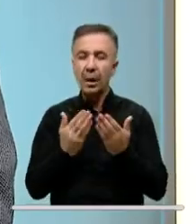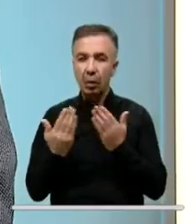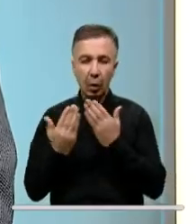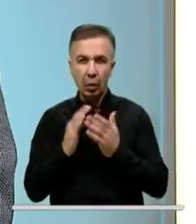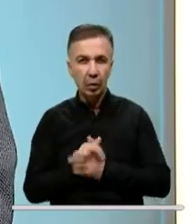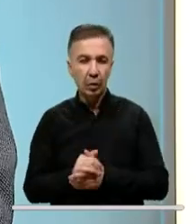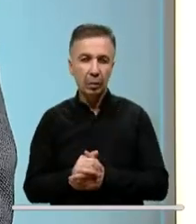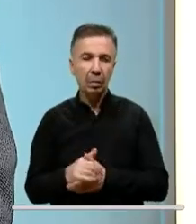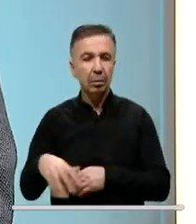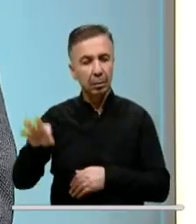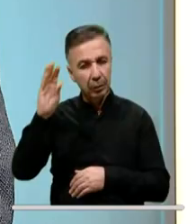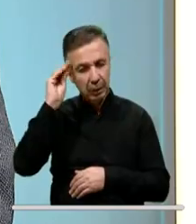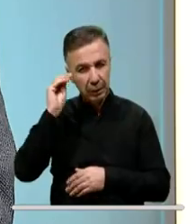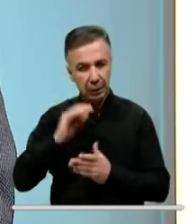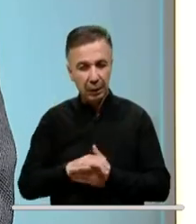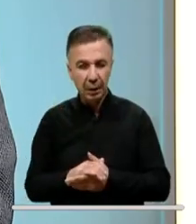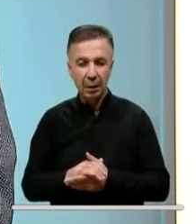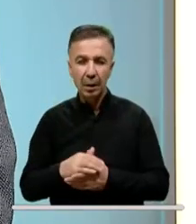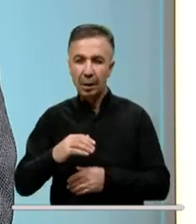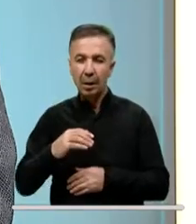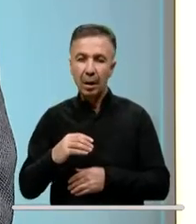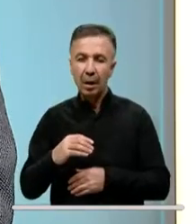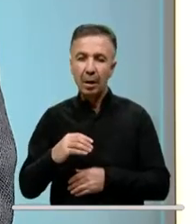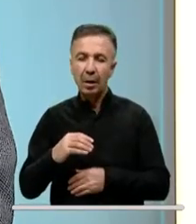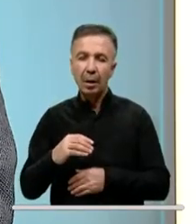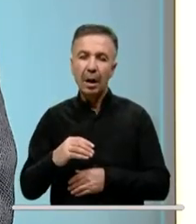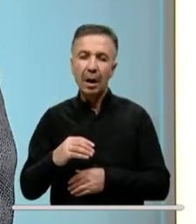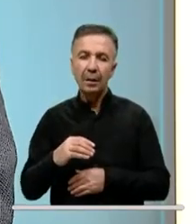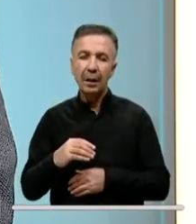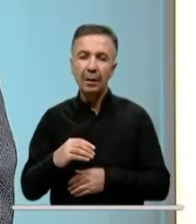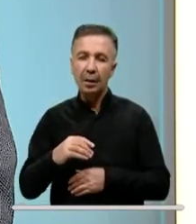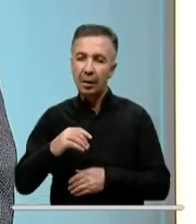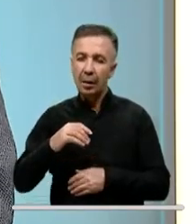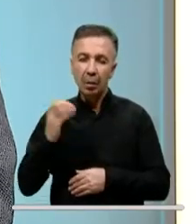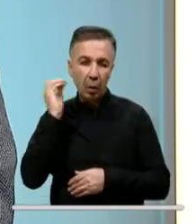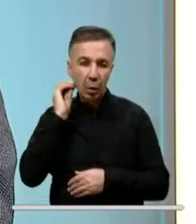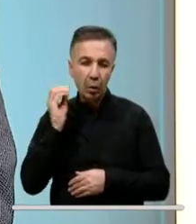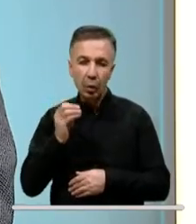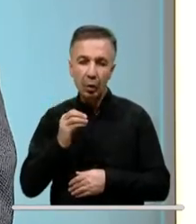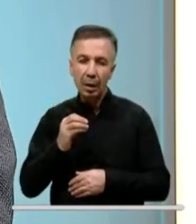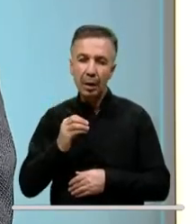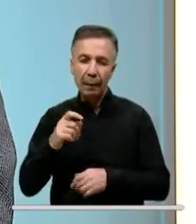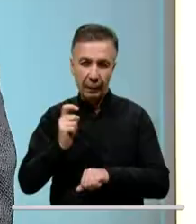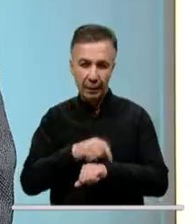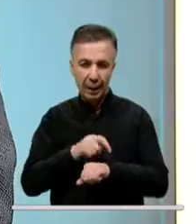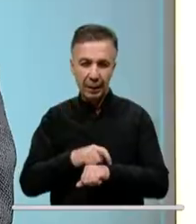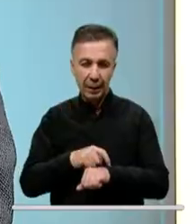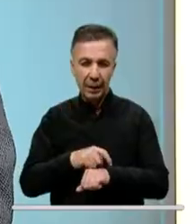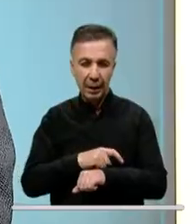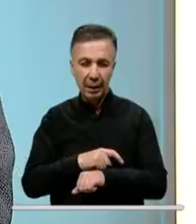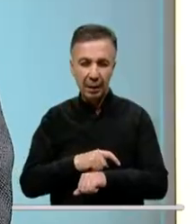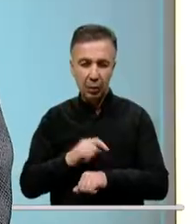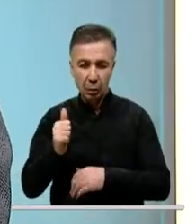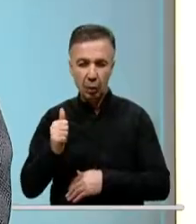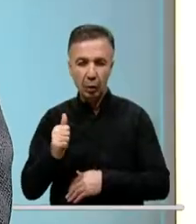öğrensinler. Ahde vefa, borcu vaktinde ödeme çok önemlidir. O konuya